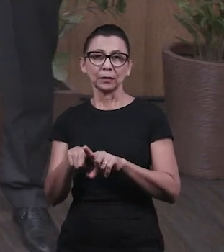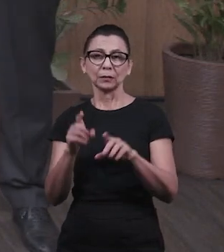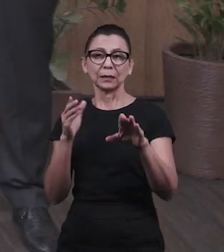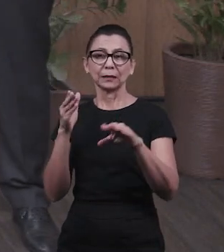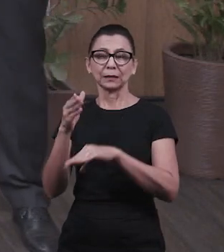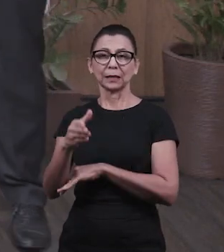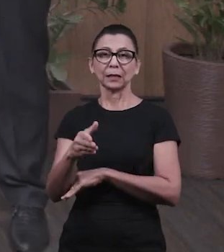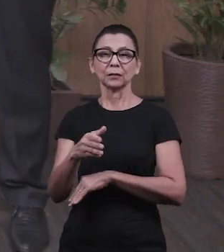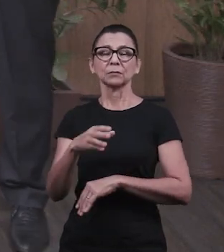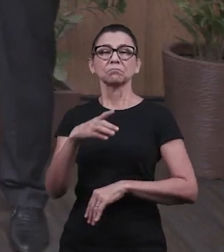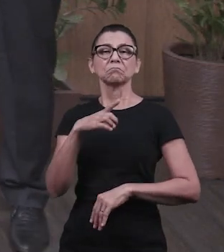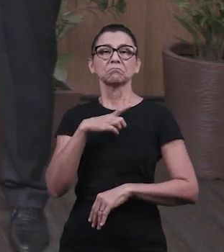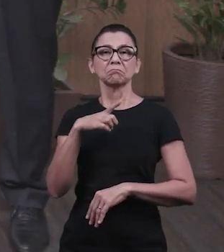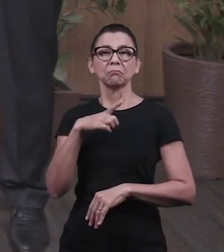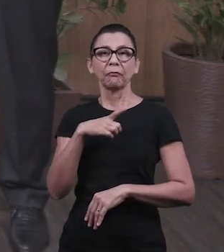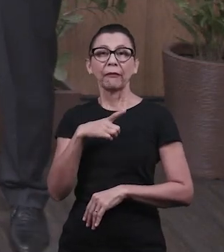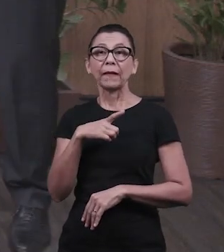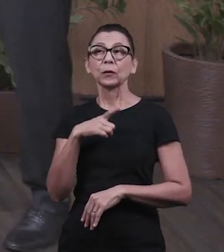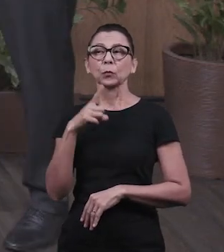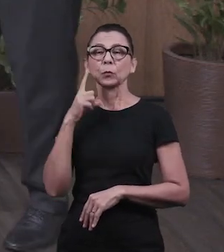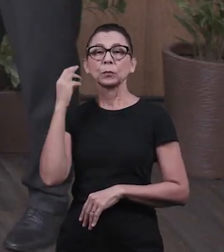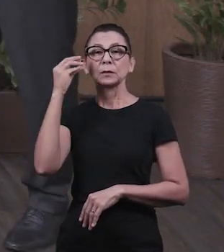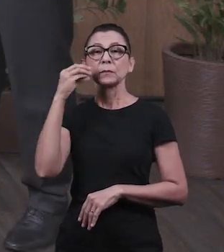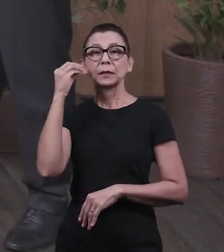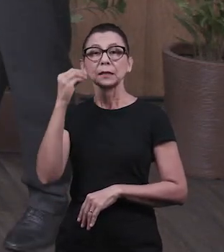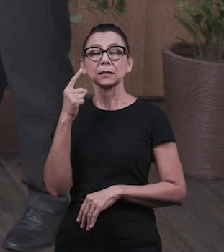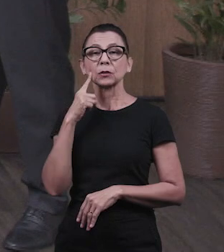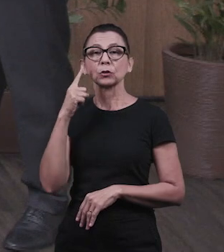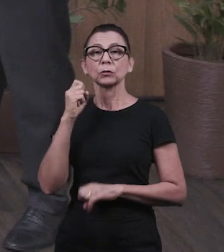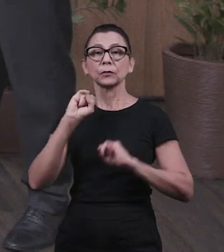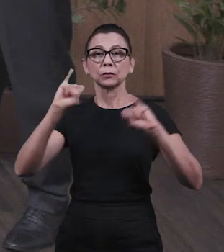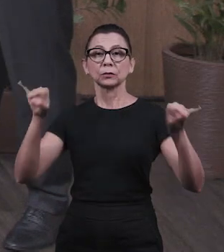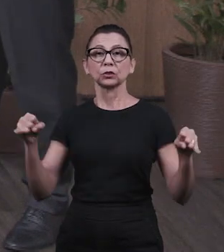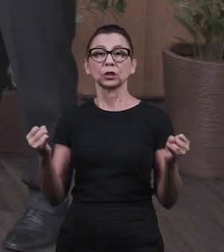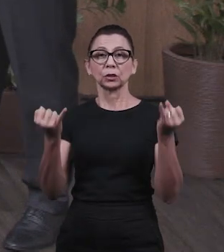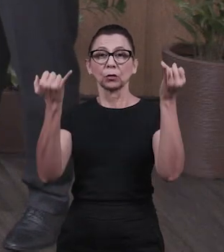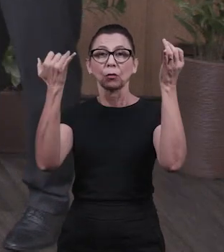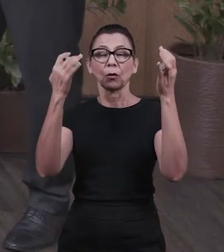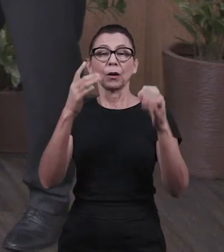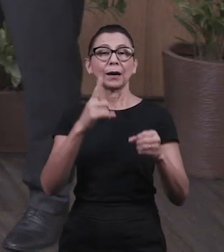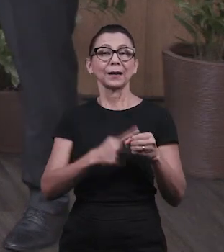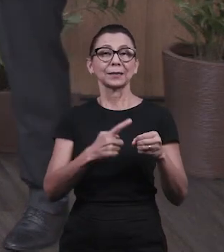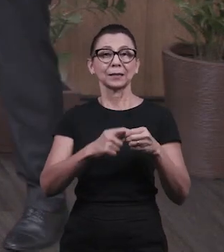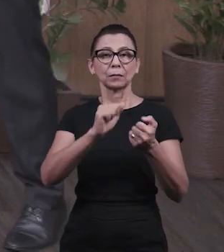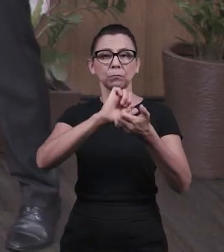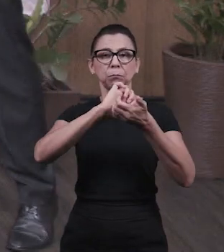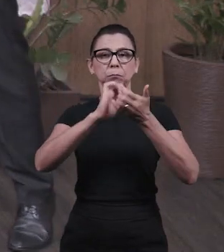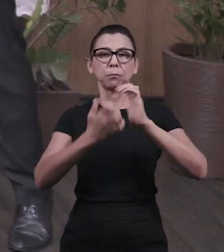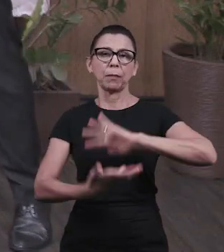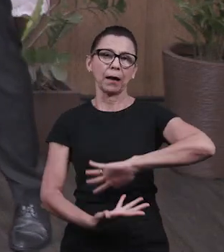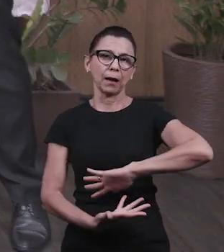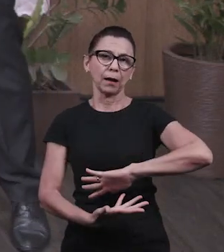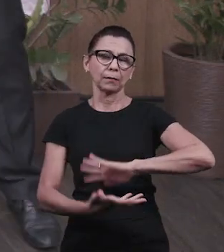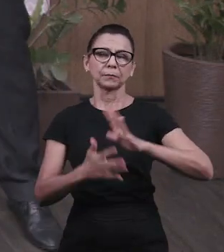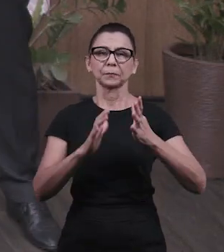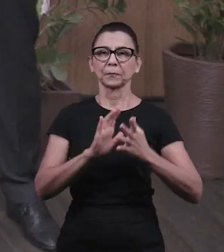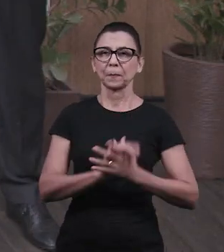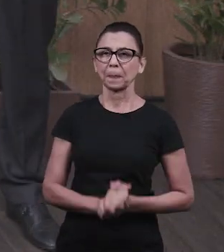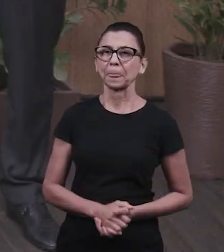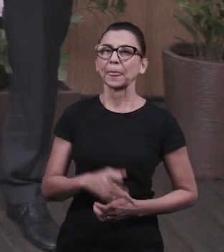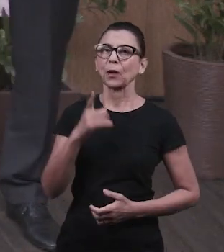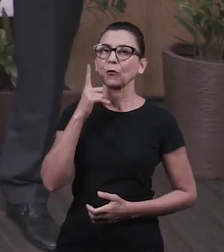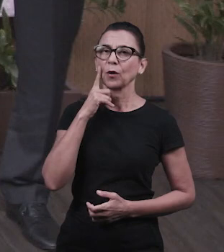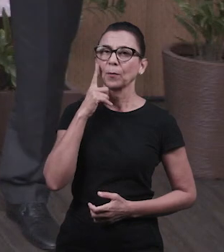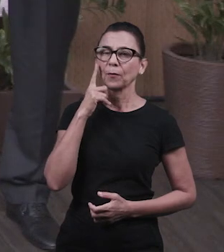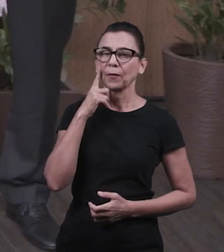ними. А теперь мы посмотрим, какое отношение имеет эта траектория и притча о